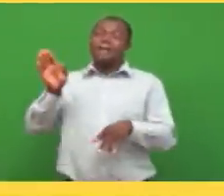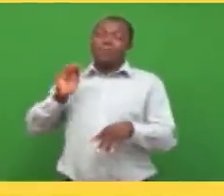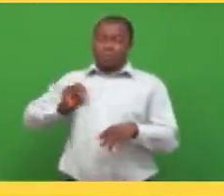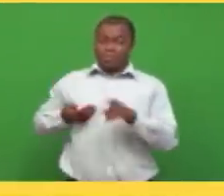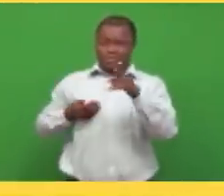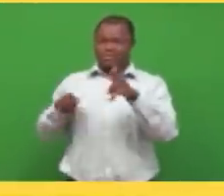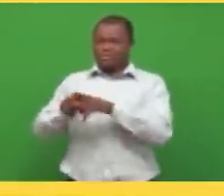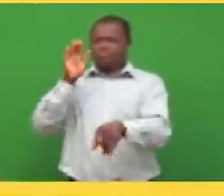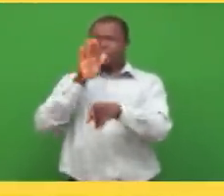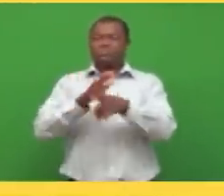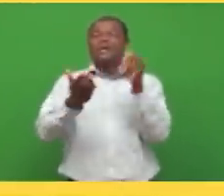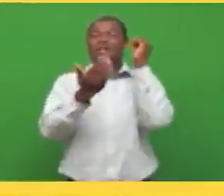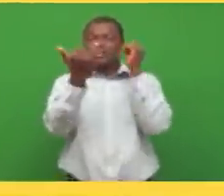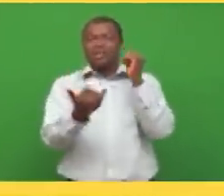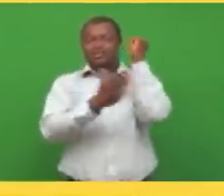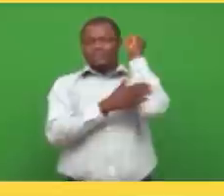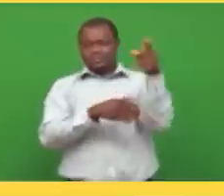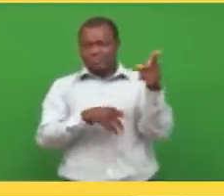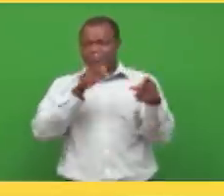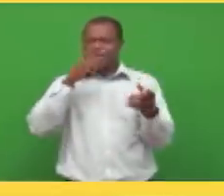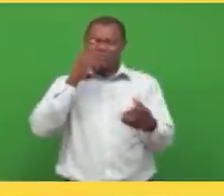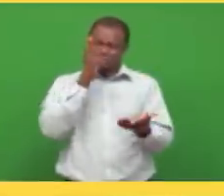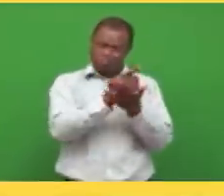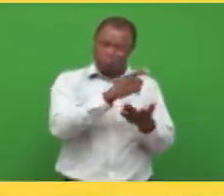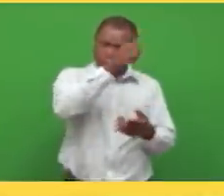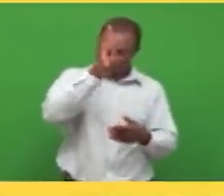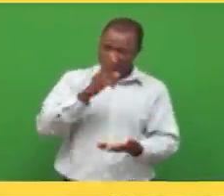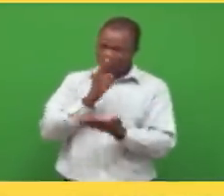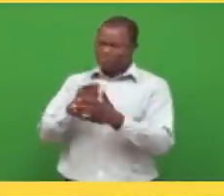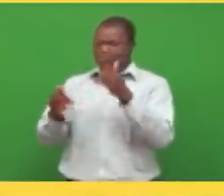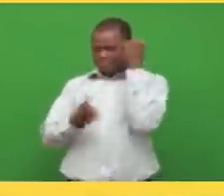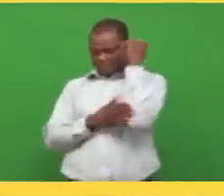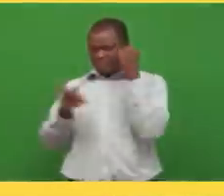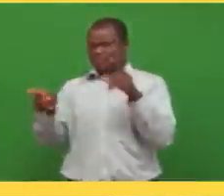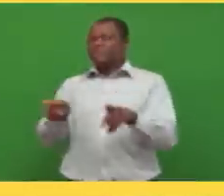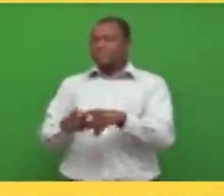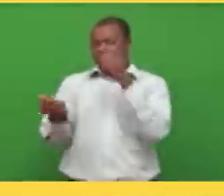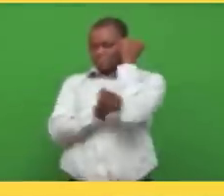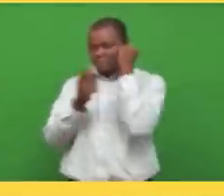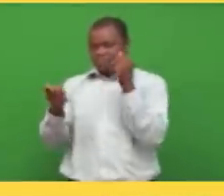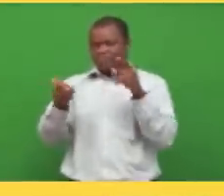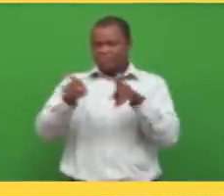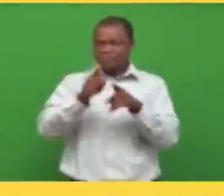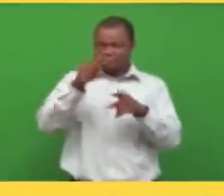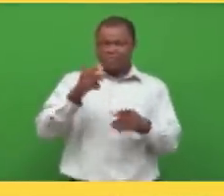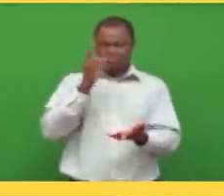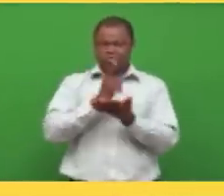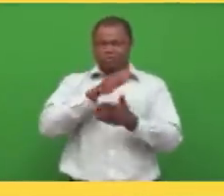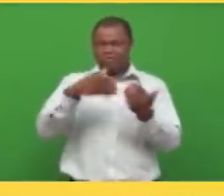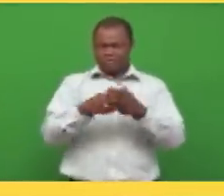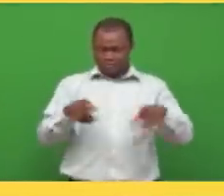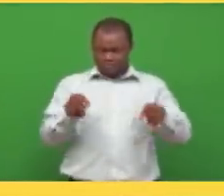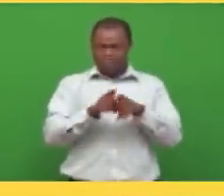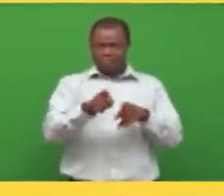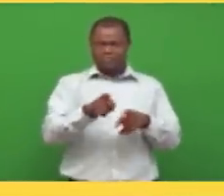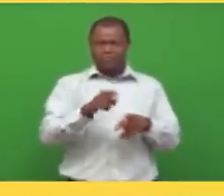wako zvaunonoita ikoko ndozvimwe chete zvaunofanira kunoita kune hanzvadzi yako asi inini kana ndaenda kumunin'ina wangu ndinoita zvakanaka